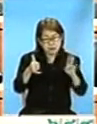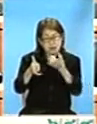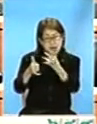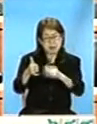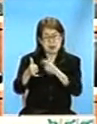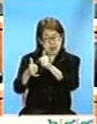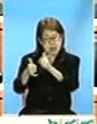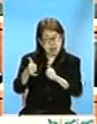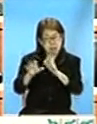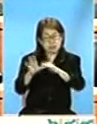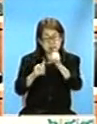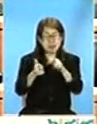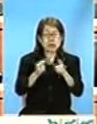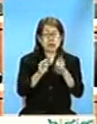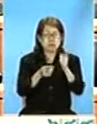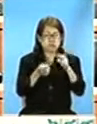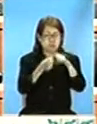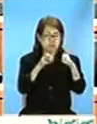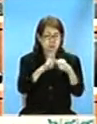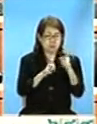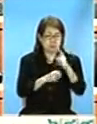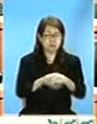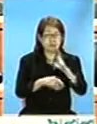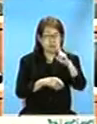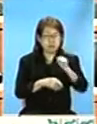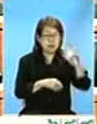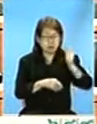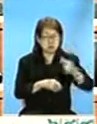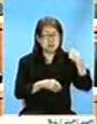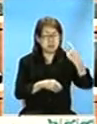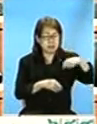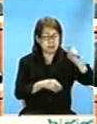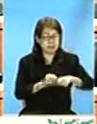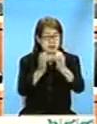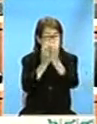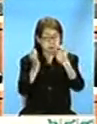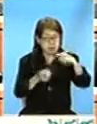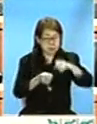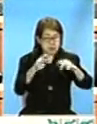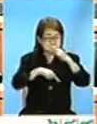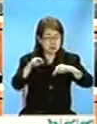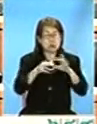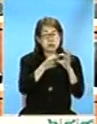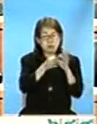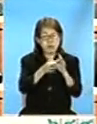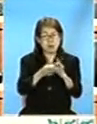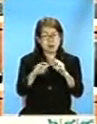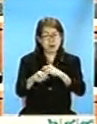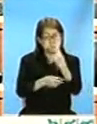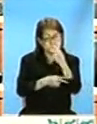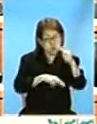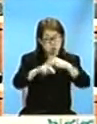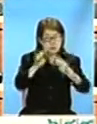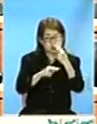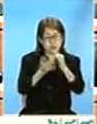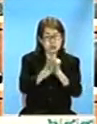ต่อดุลยภาพของระบบรัฐสภาที่มีศาลรัฐธรรมนูญศาลปกครองและองค์กรอิสระตามรัฐธรรมนูญเป็นองค์กรในการทวงดุลยภา